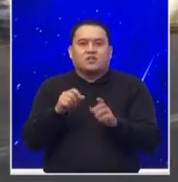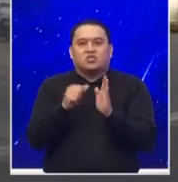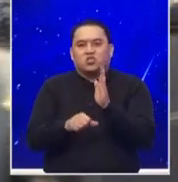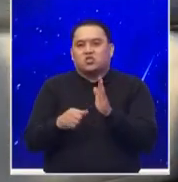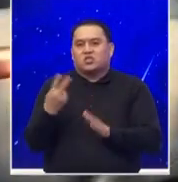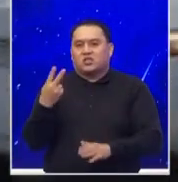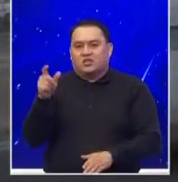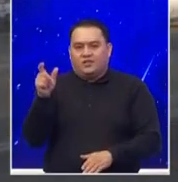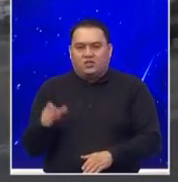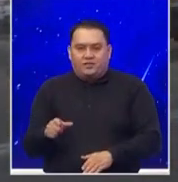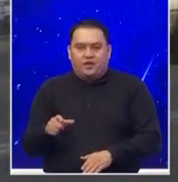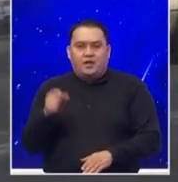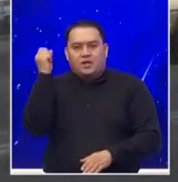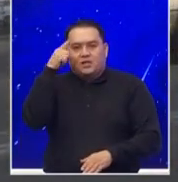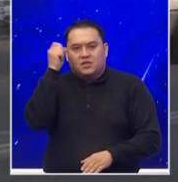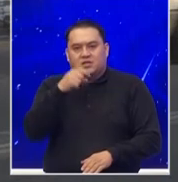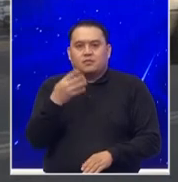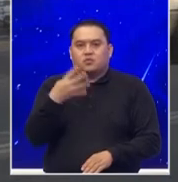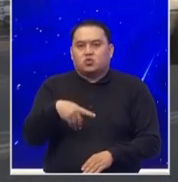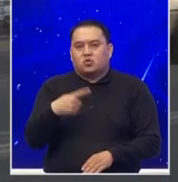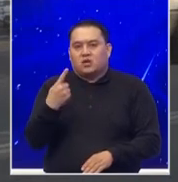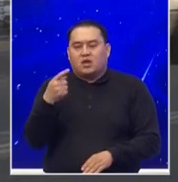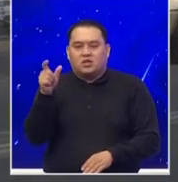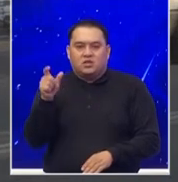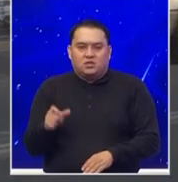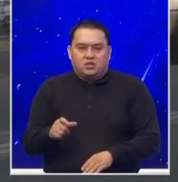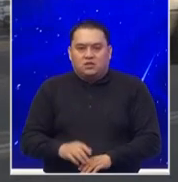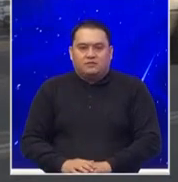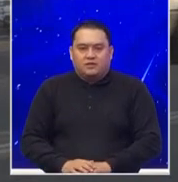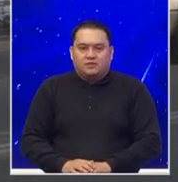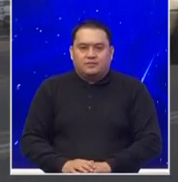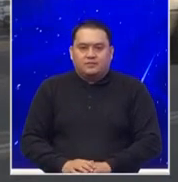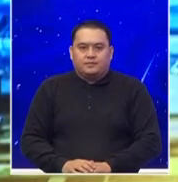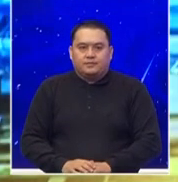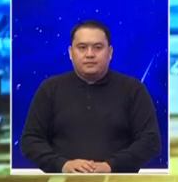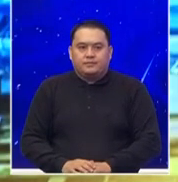зарегистрировано 62 человека. В Искендинском районе 41 человек.